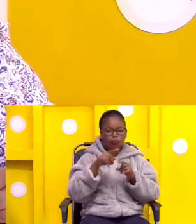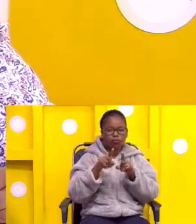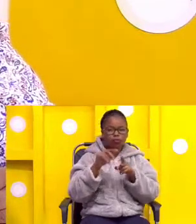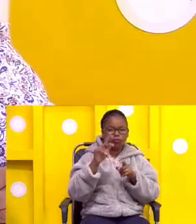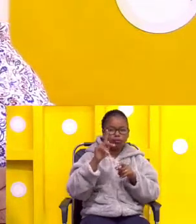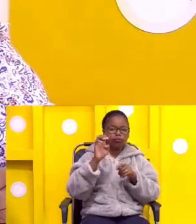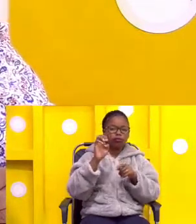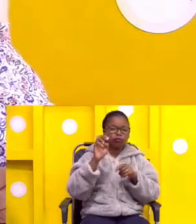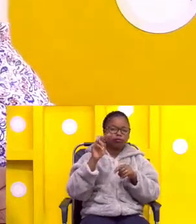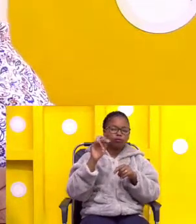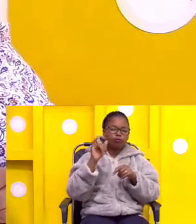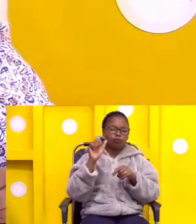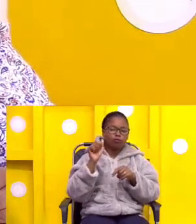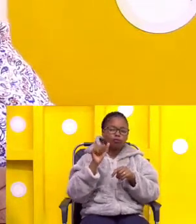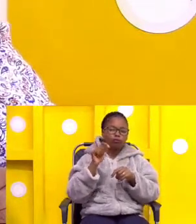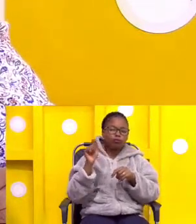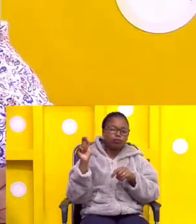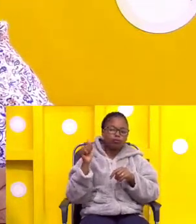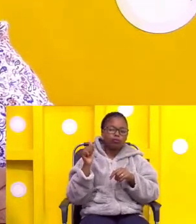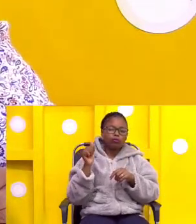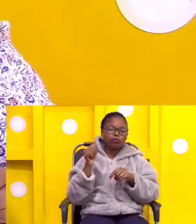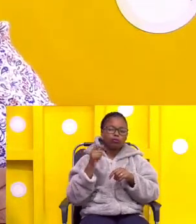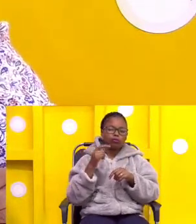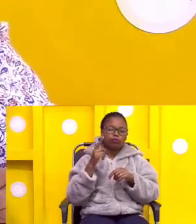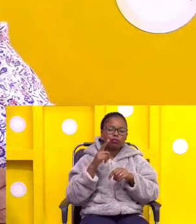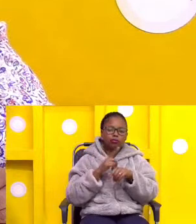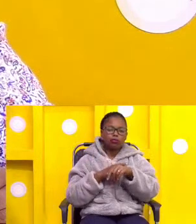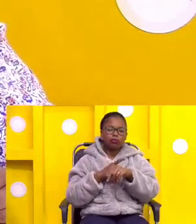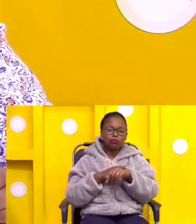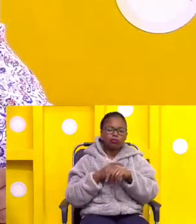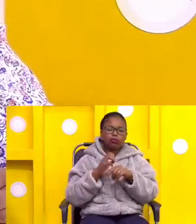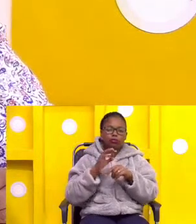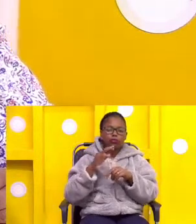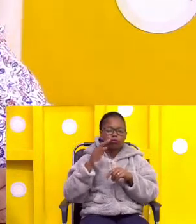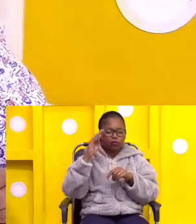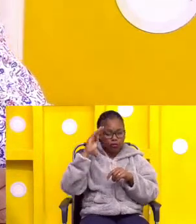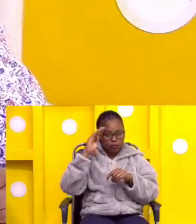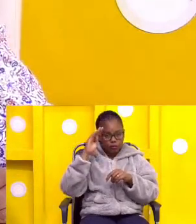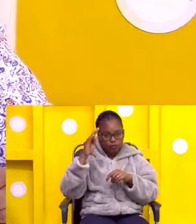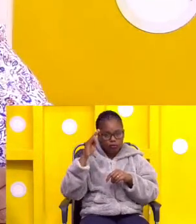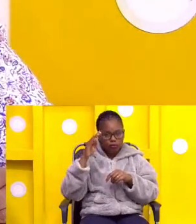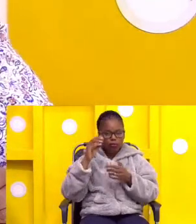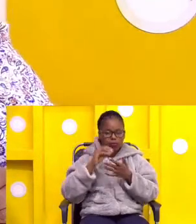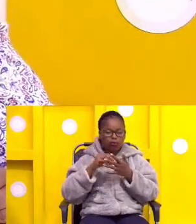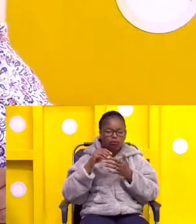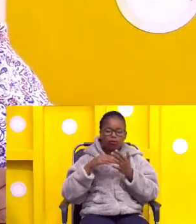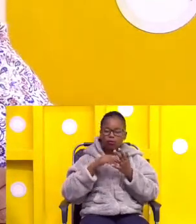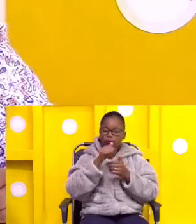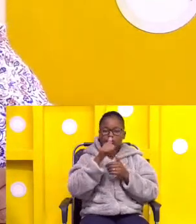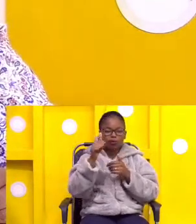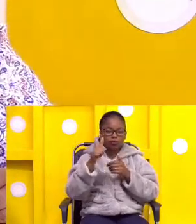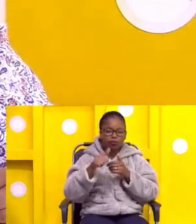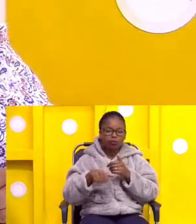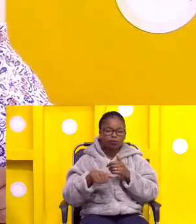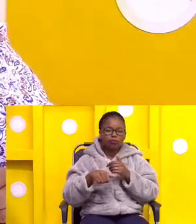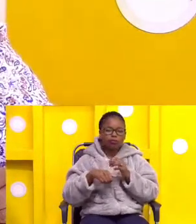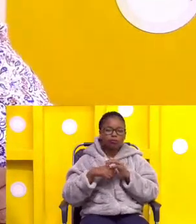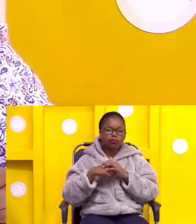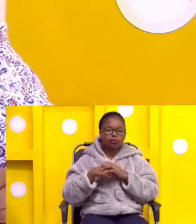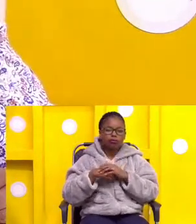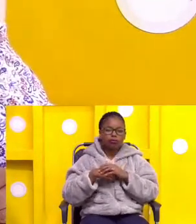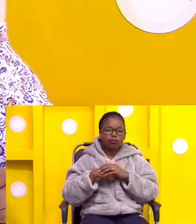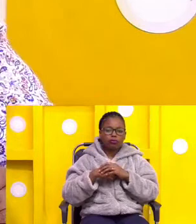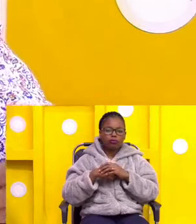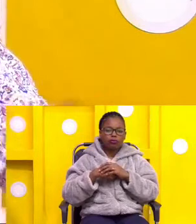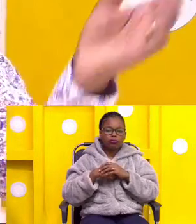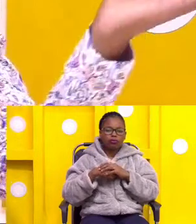ma wira ngiurio kana ningutiga ngiuga ca ngiuga na ndacoka wira ndigutiga no ndi mahoyagira rwaru matingikua